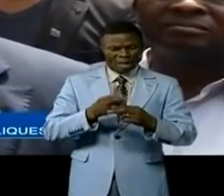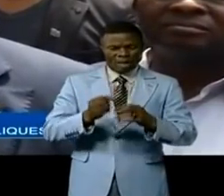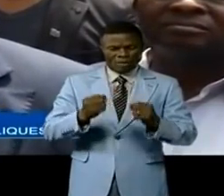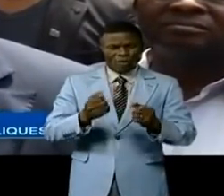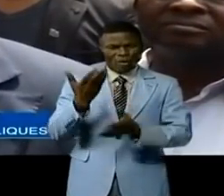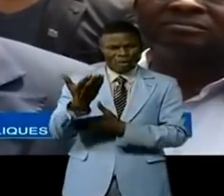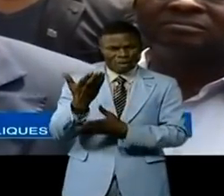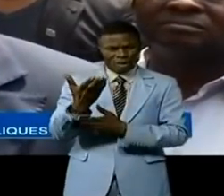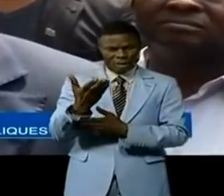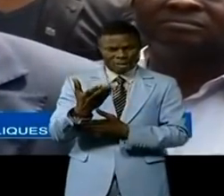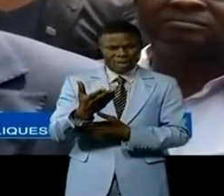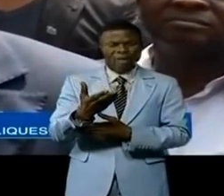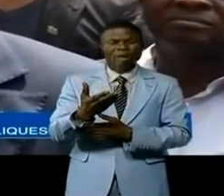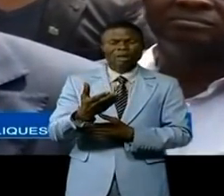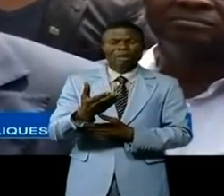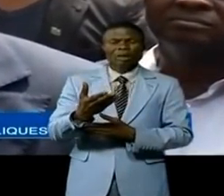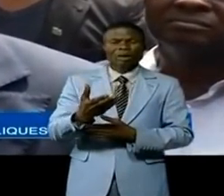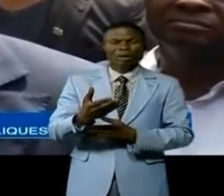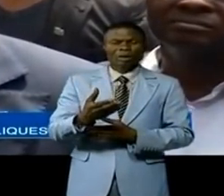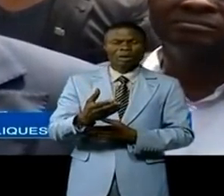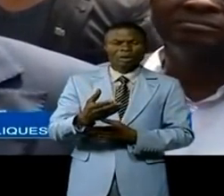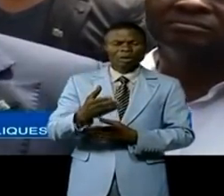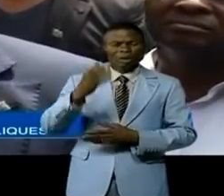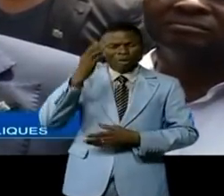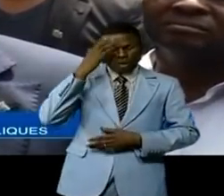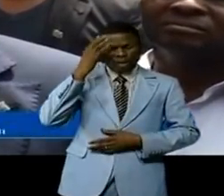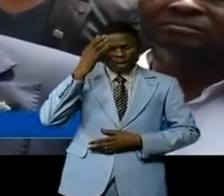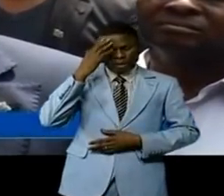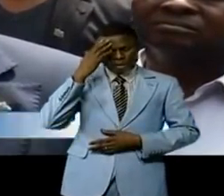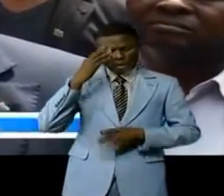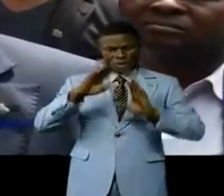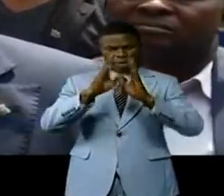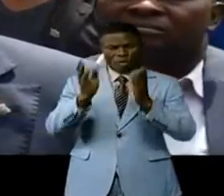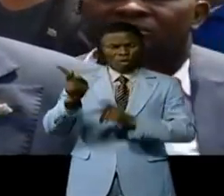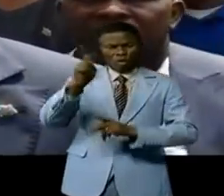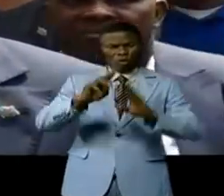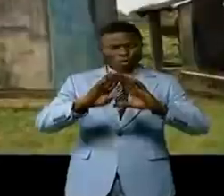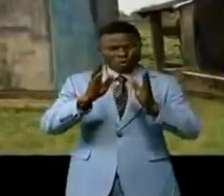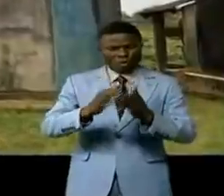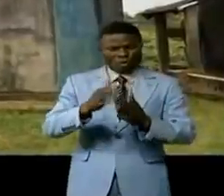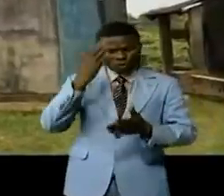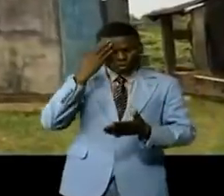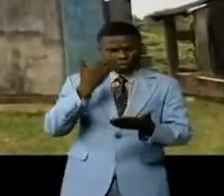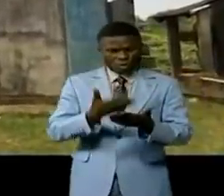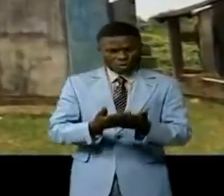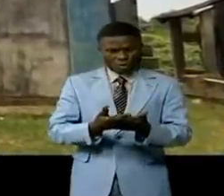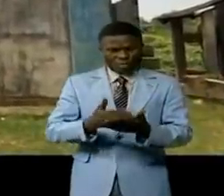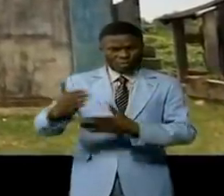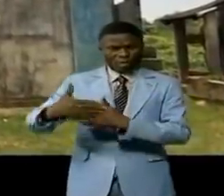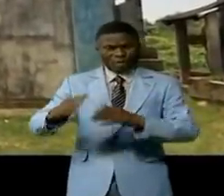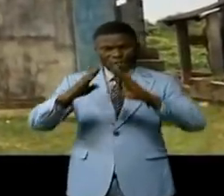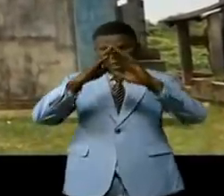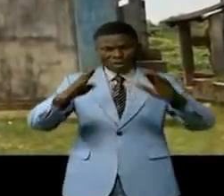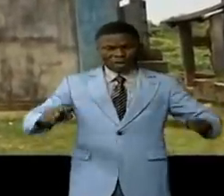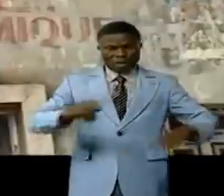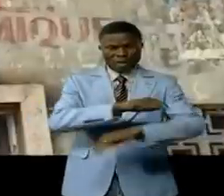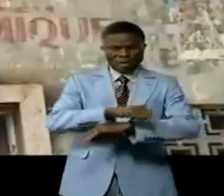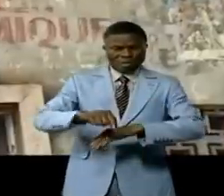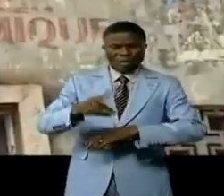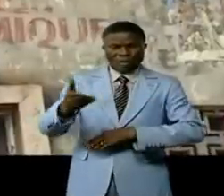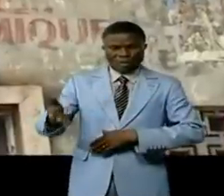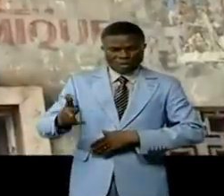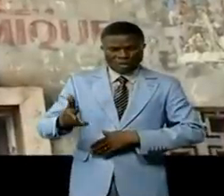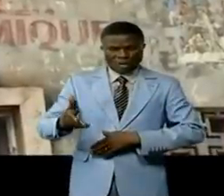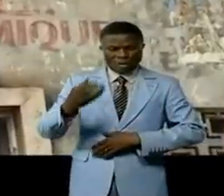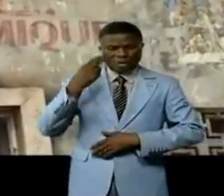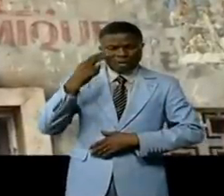et nous faisons un appel à la conscience de la population. Juste à côté de ces bâtiments administratifs se trouve